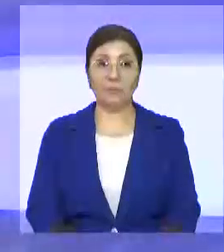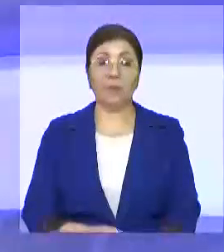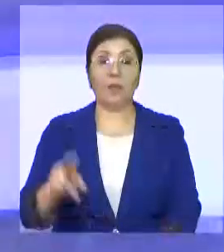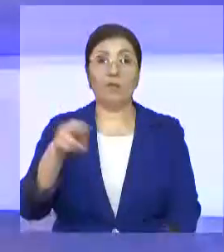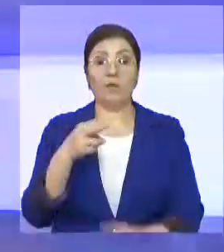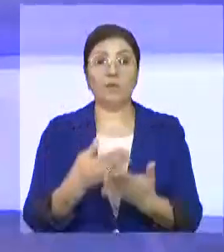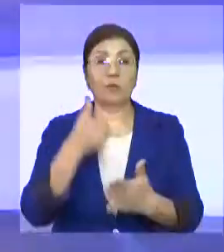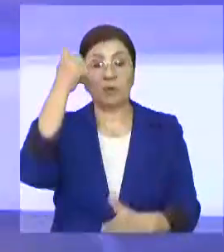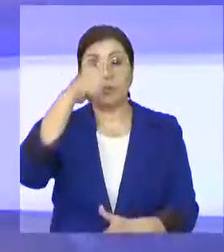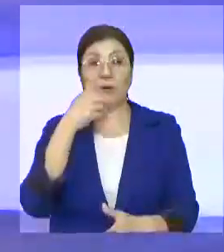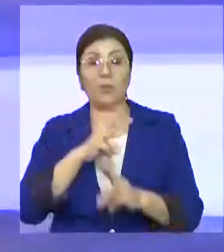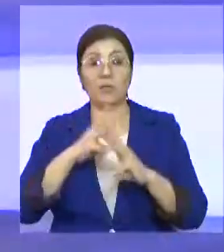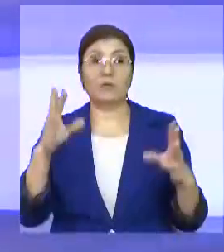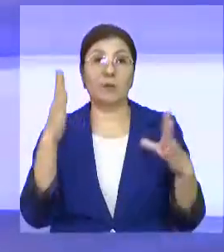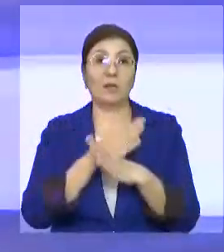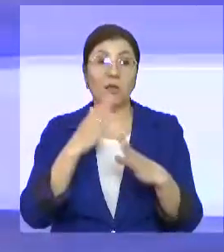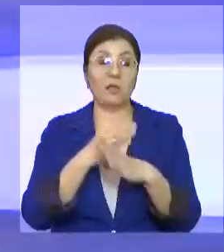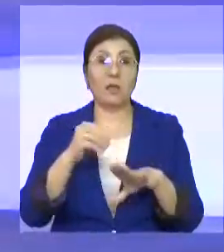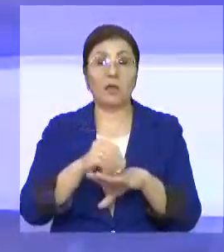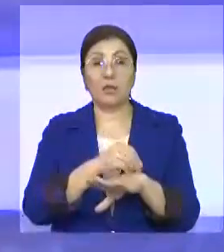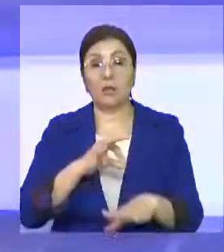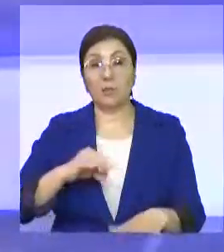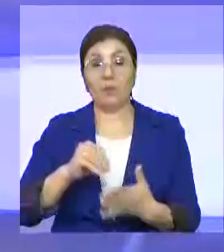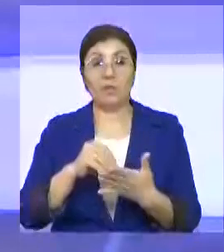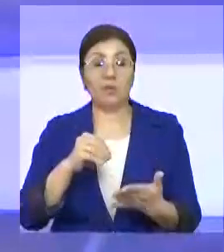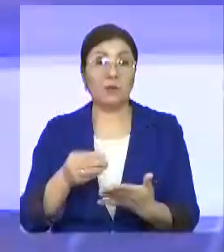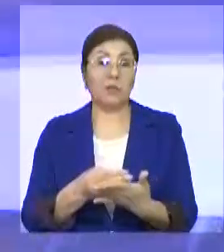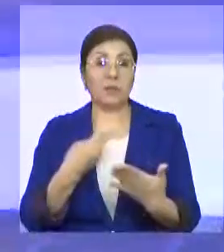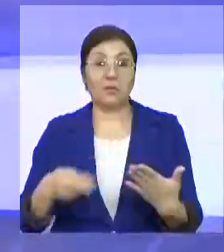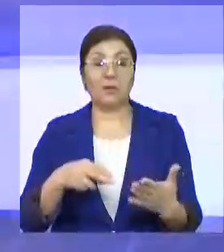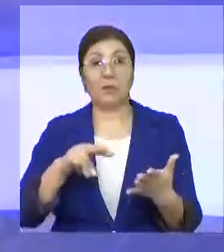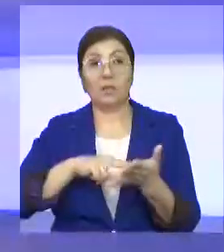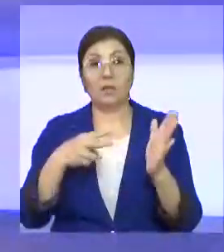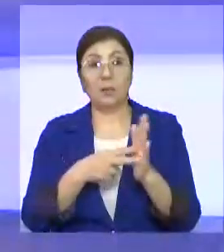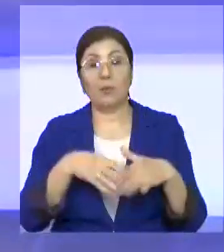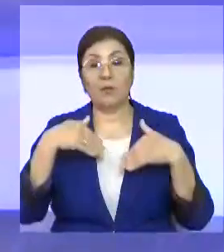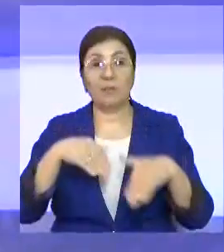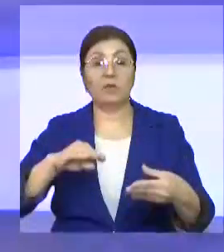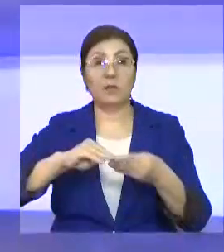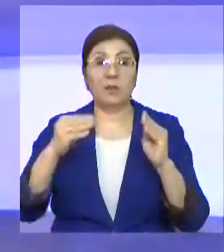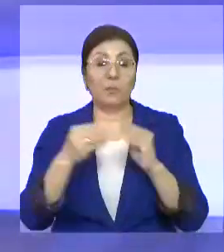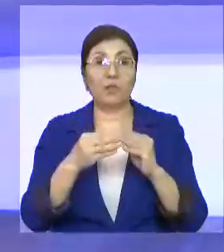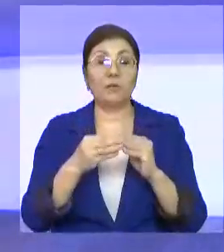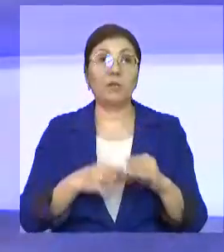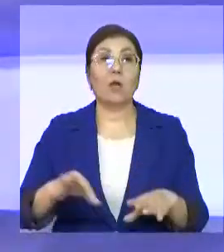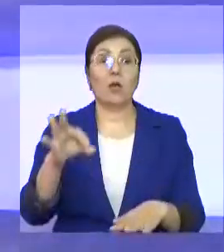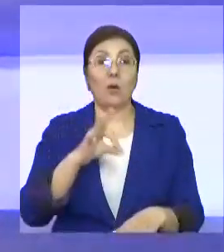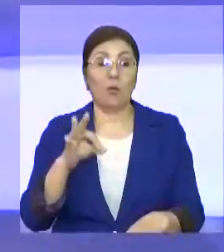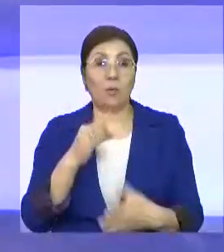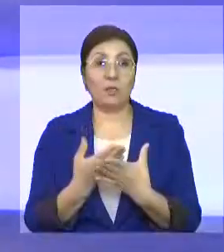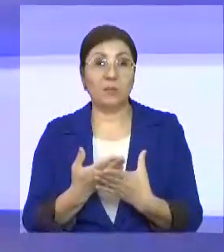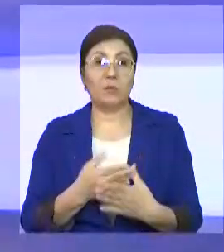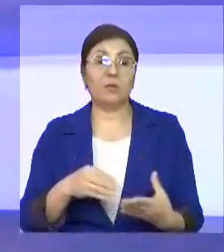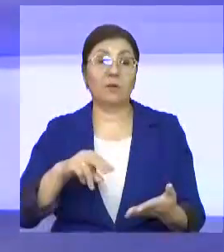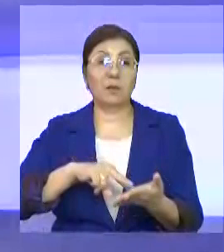В декабре прошлого года министром экологии и акиматом области была подписана дорожная карта по решению экологических проблем нашего региона. Программа разработана